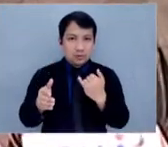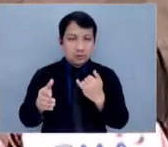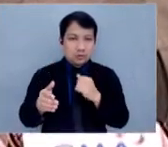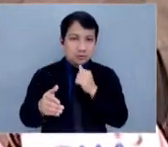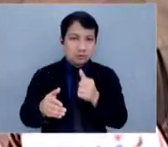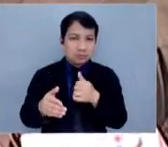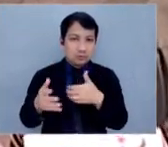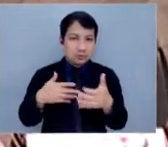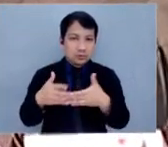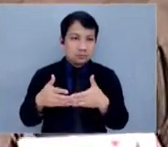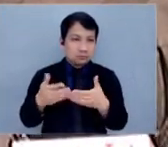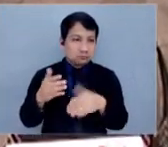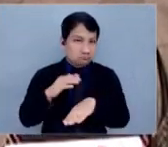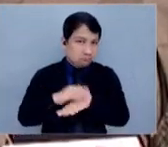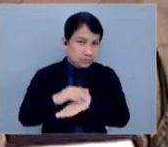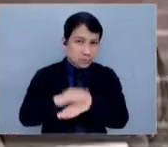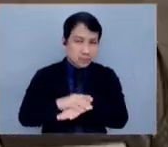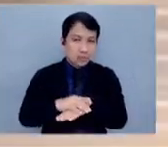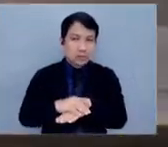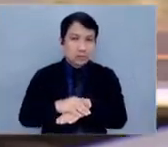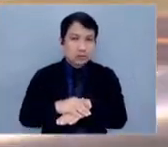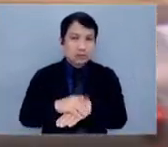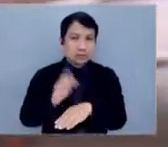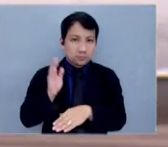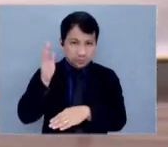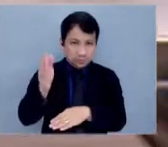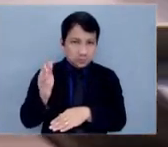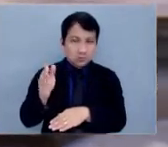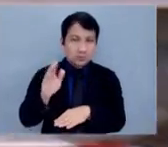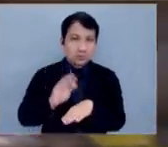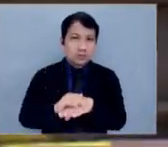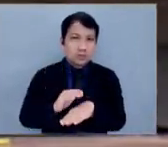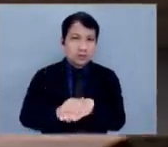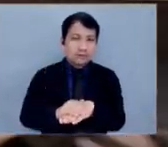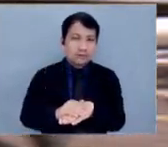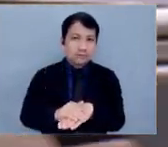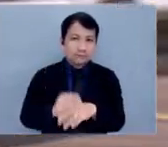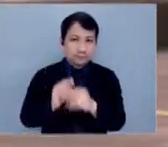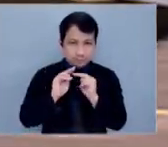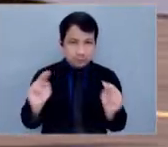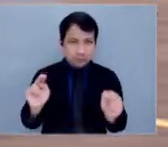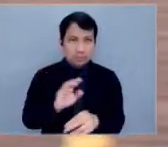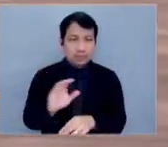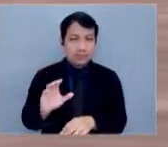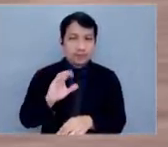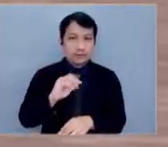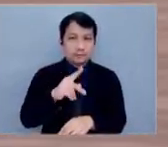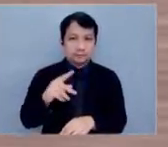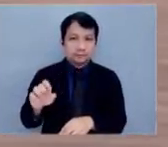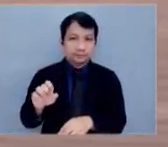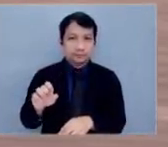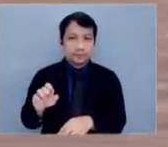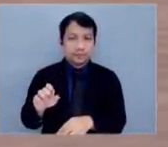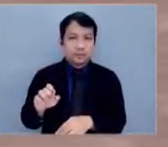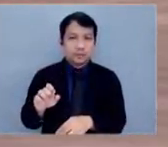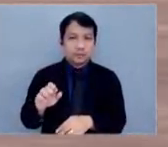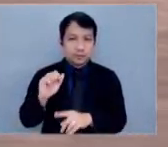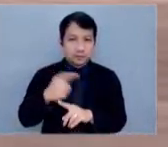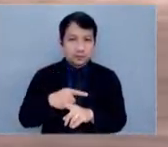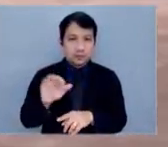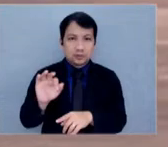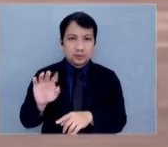present threat, but potentially future threats. Magpapatuloy ang Cope Thunder Exercise hanggang sa April 19.